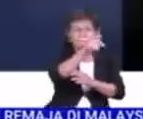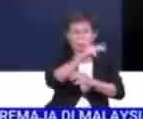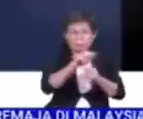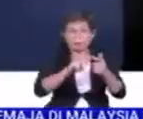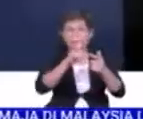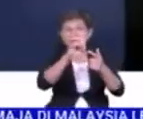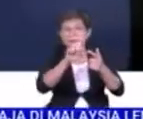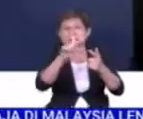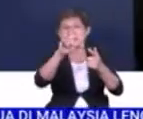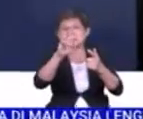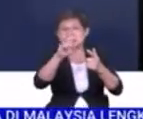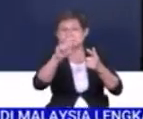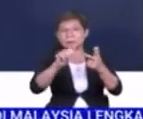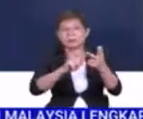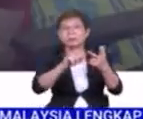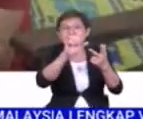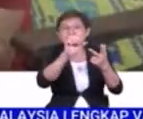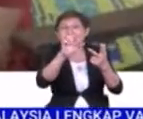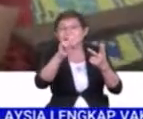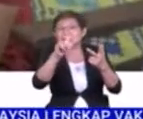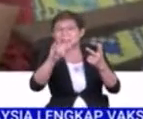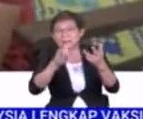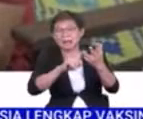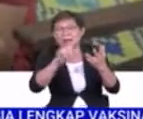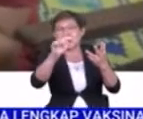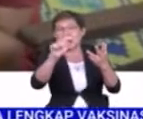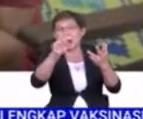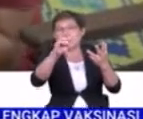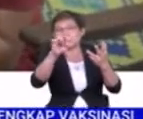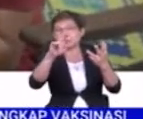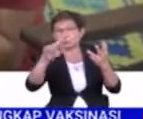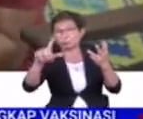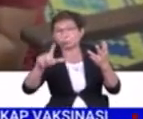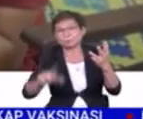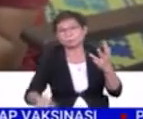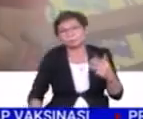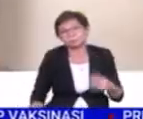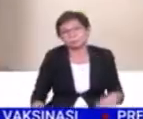Darmawati Ismail saja eomma Setia amirulla